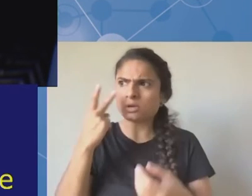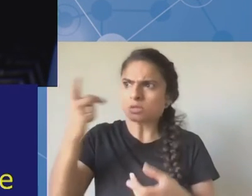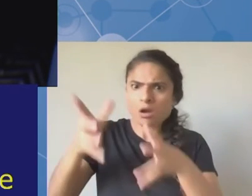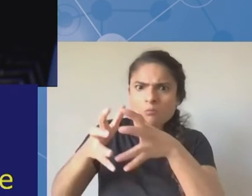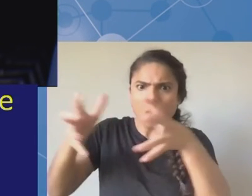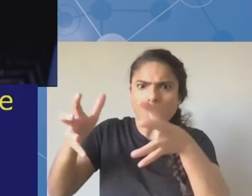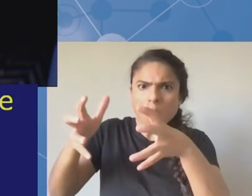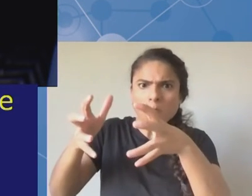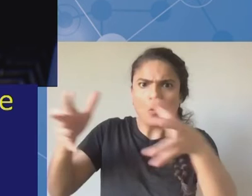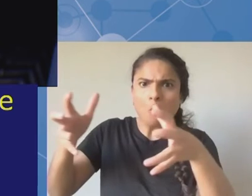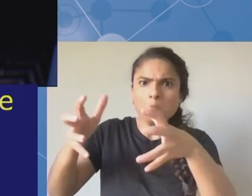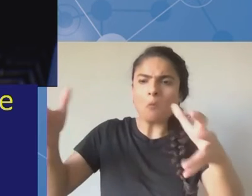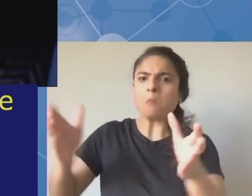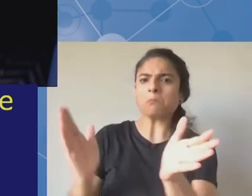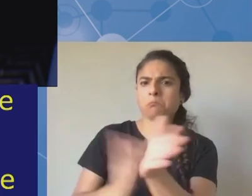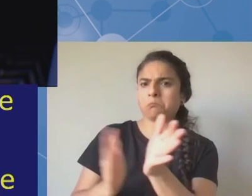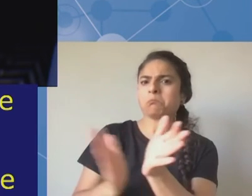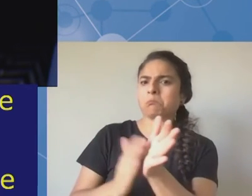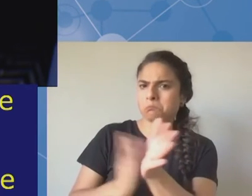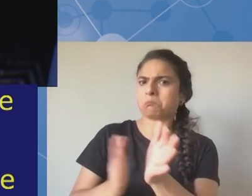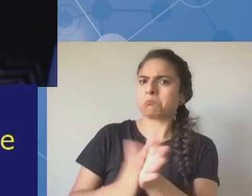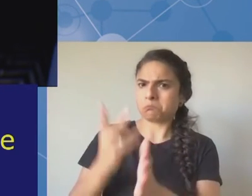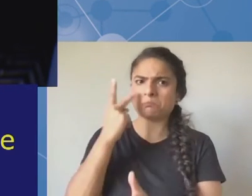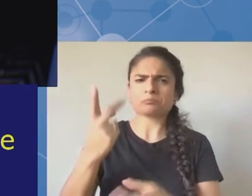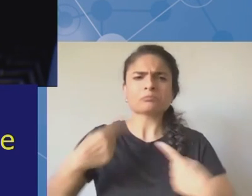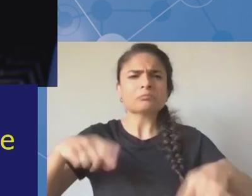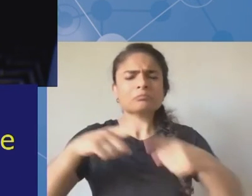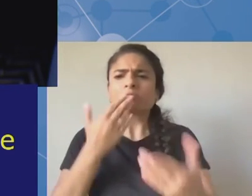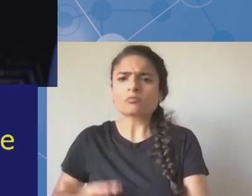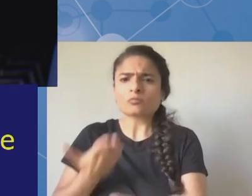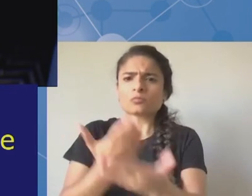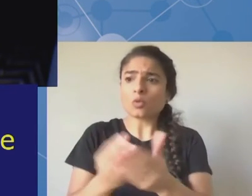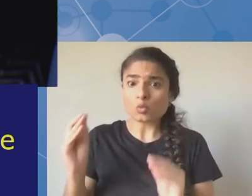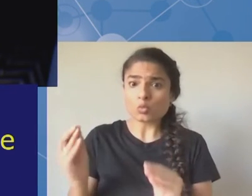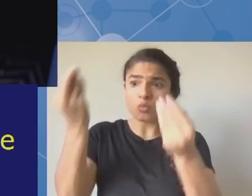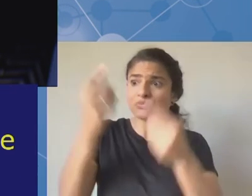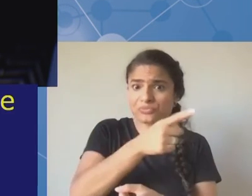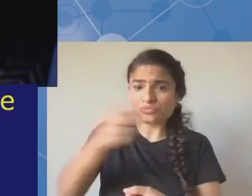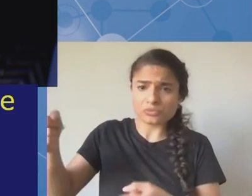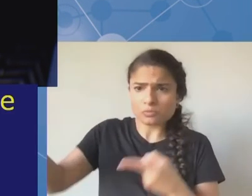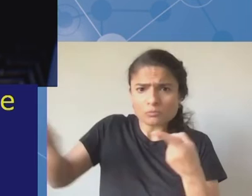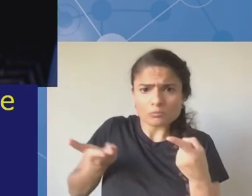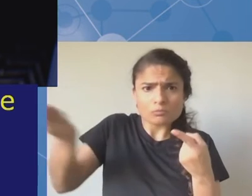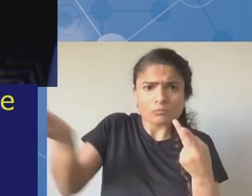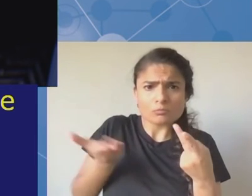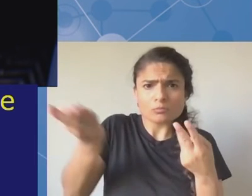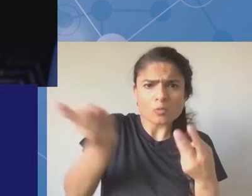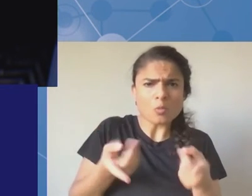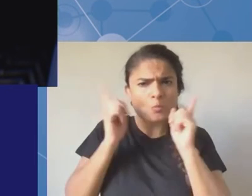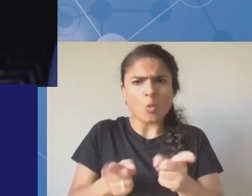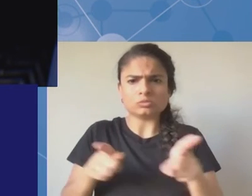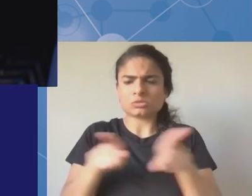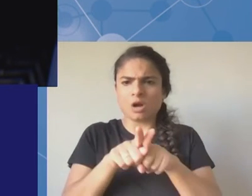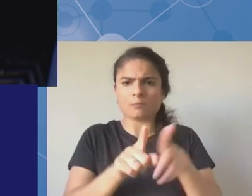Наша рекомендация, которая также следует из замечательной сессии, которую мы